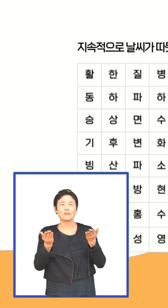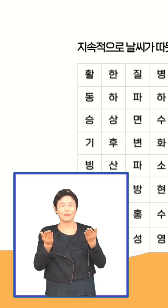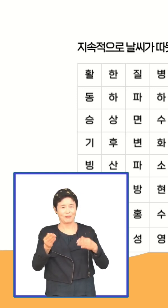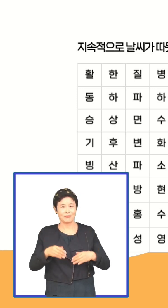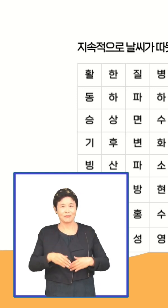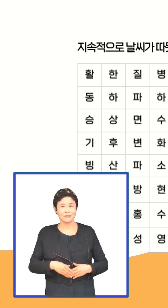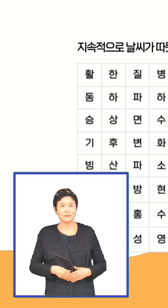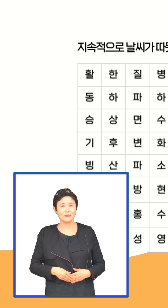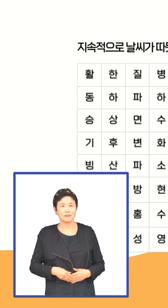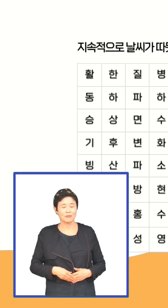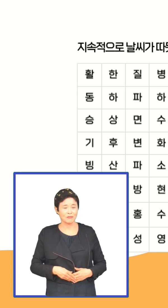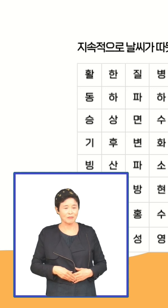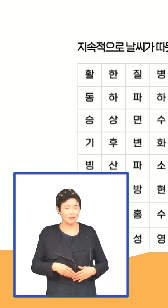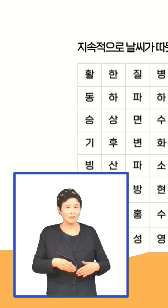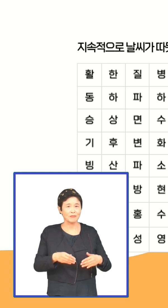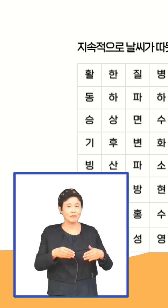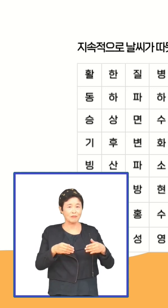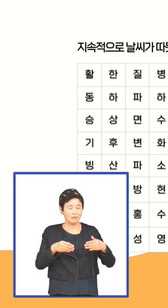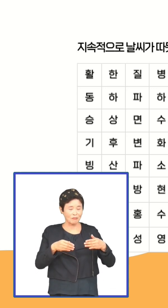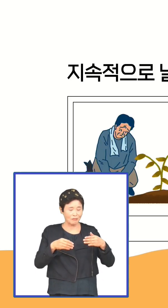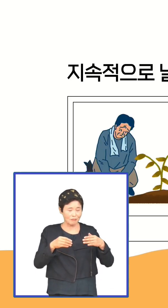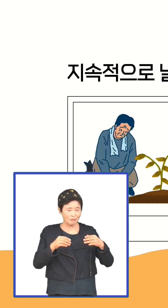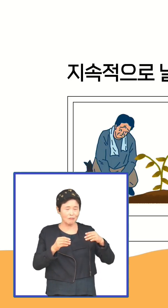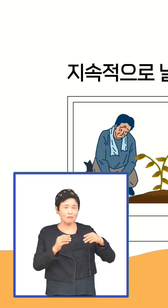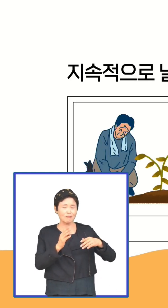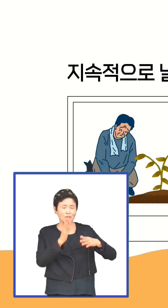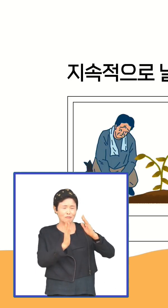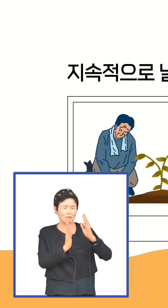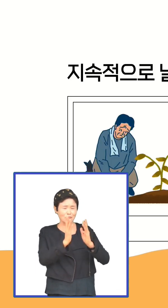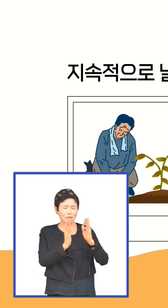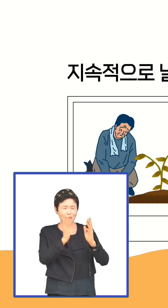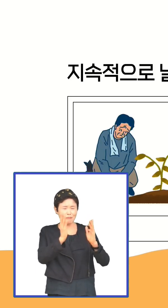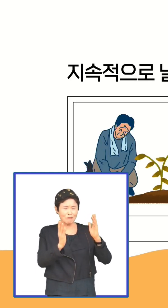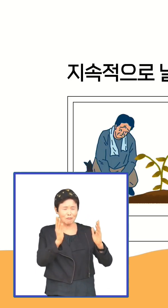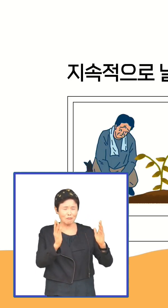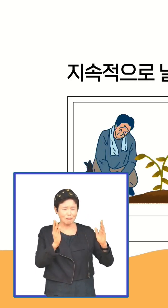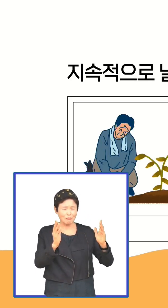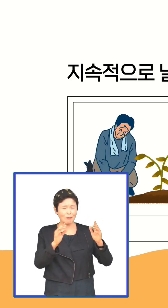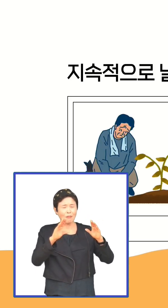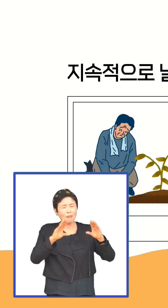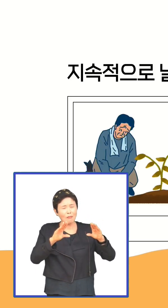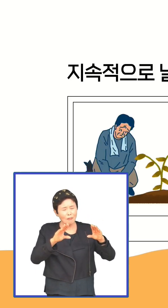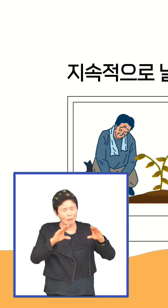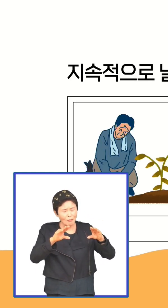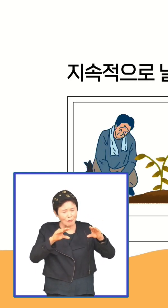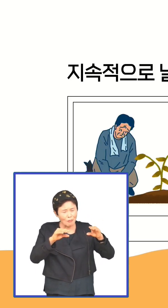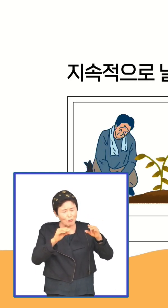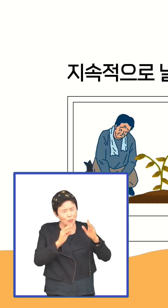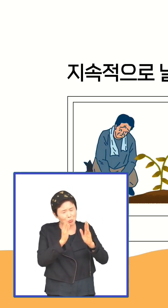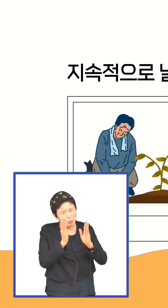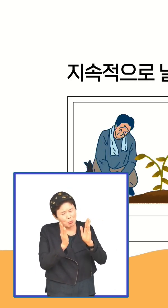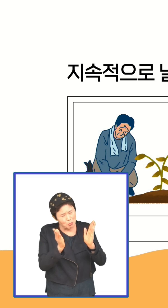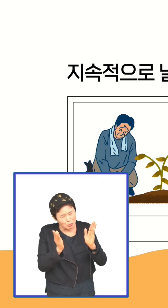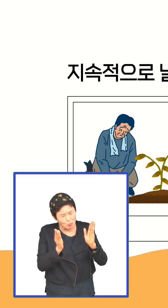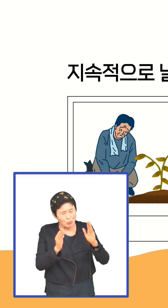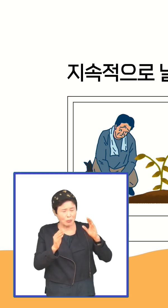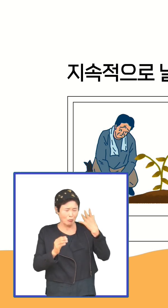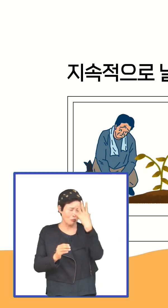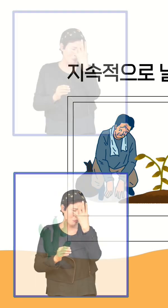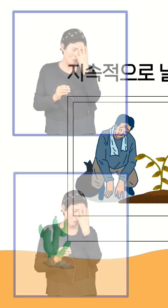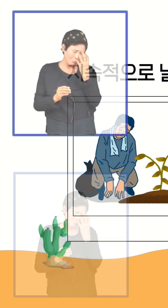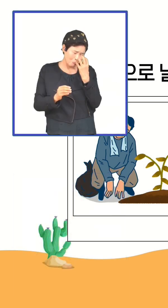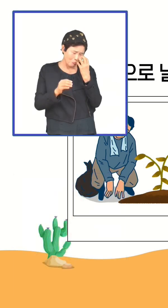있었는지를 알아보도록 하겠습니다. 첫 번째 그림을 볼까요? 첫 번째 그림을 보면은 메마른 식물이 있고